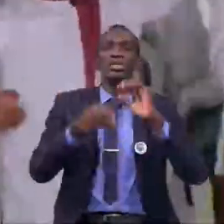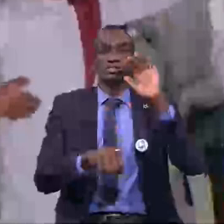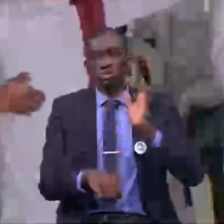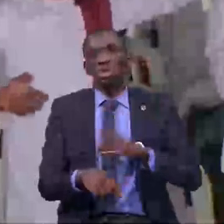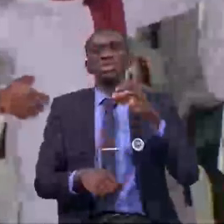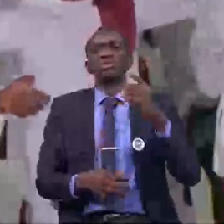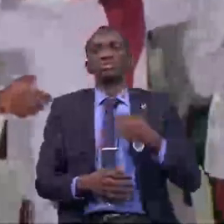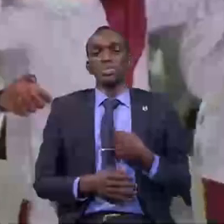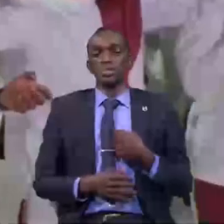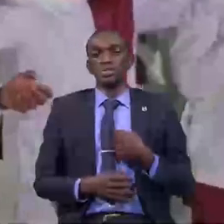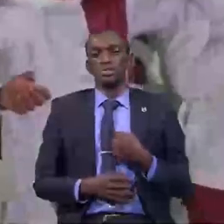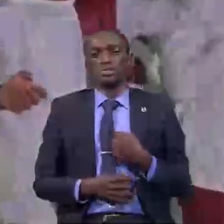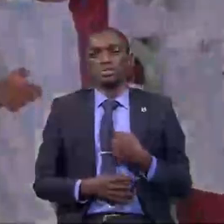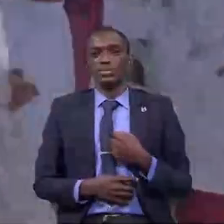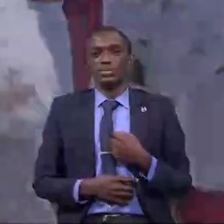touché.